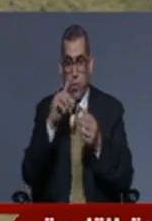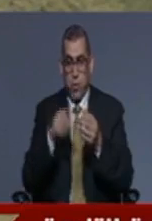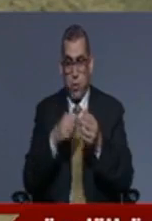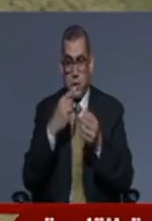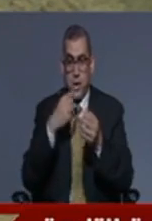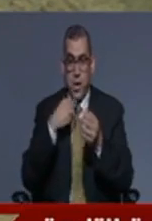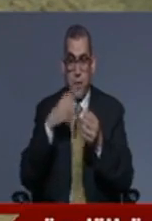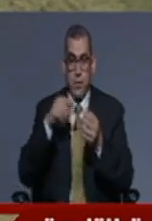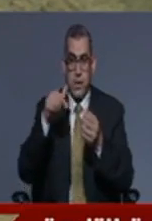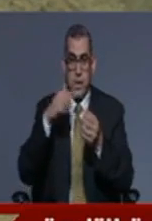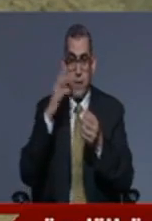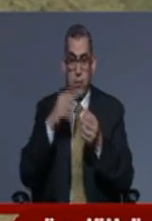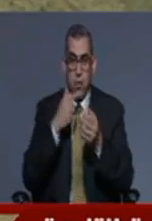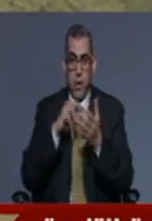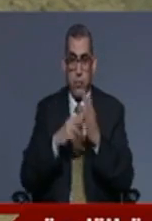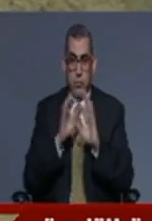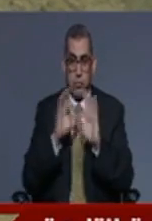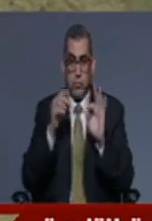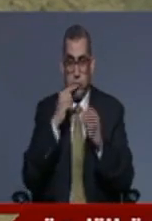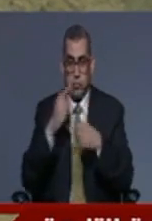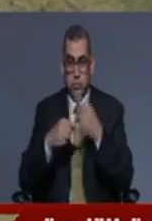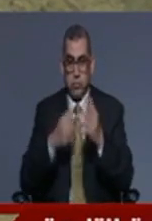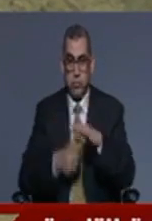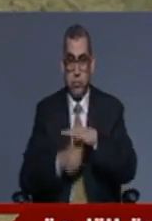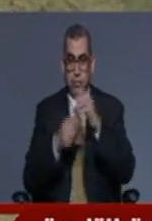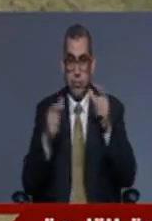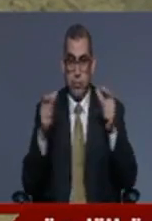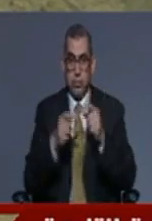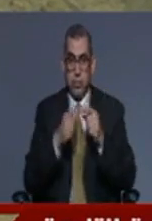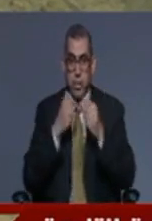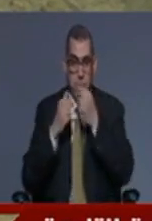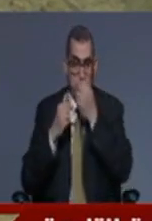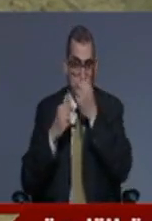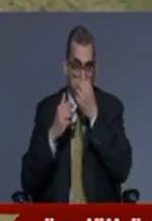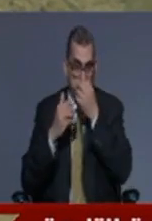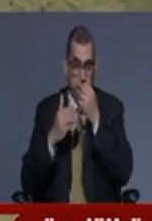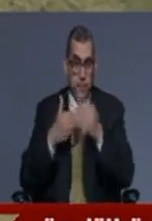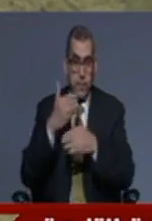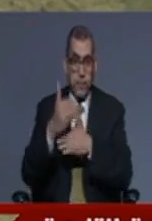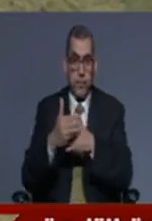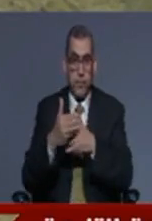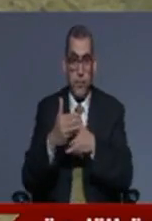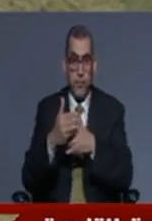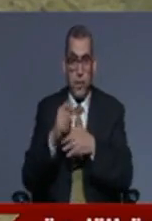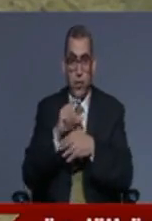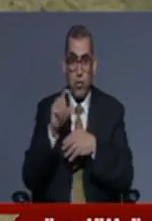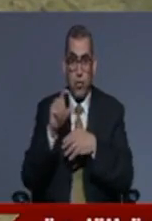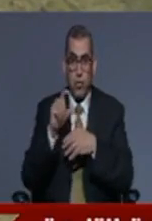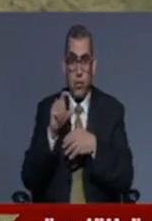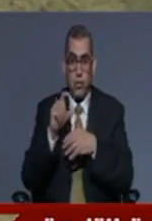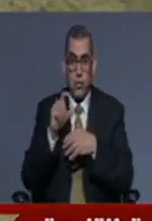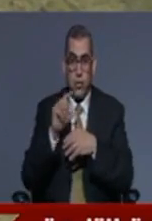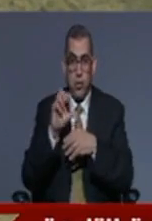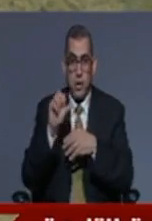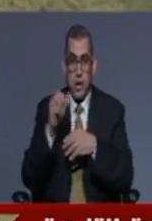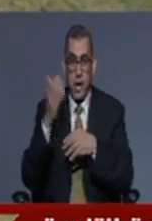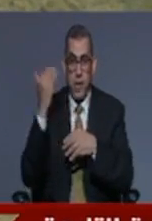سبتمبر. إن هذه القمة تأتي بعد قمة سبتمبر باريس، التي